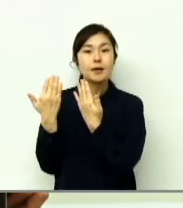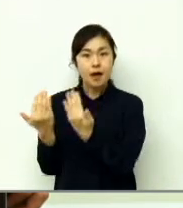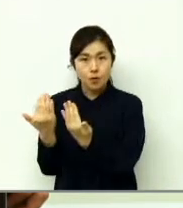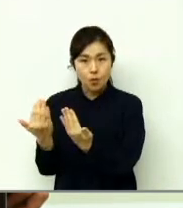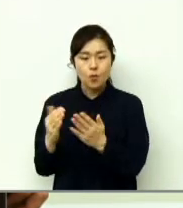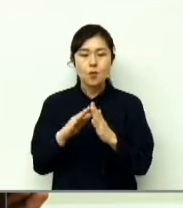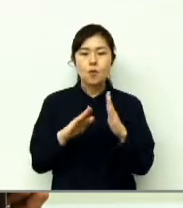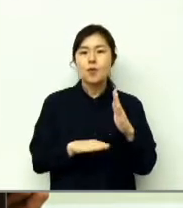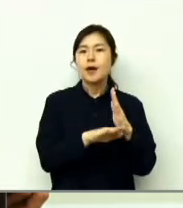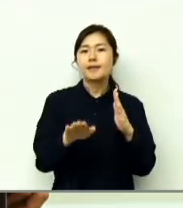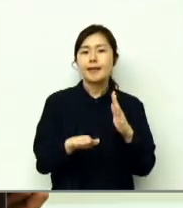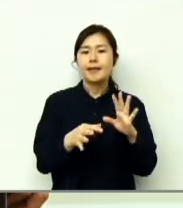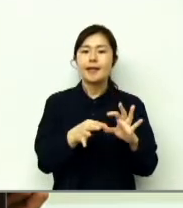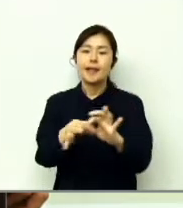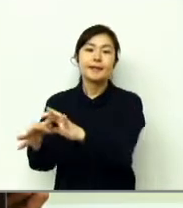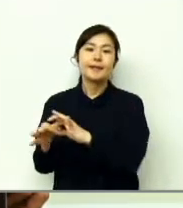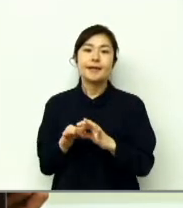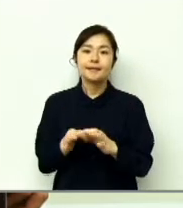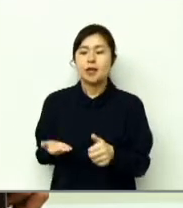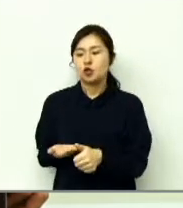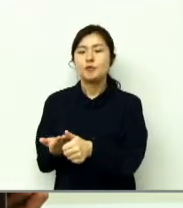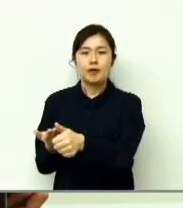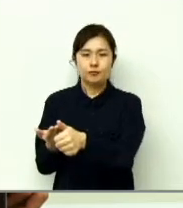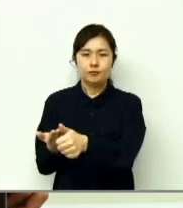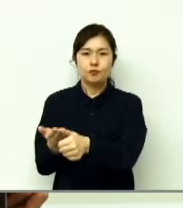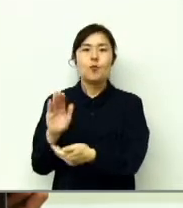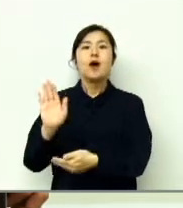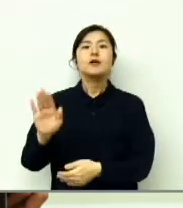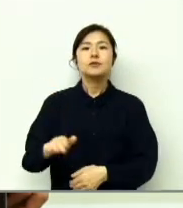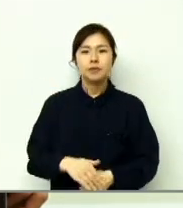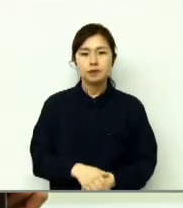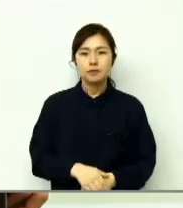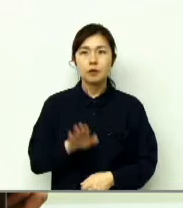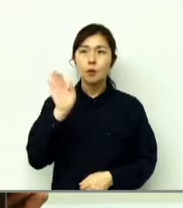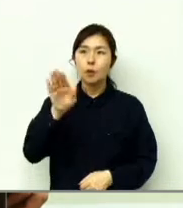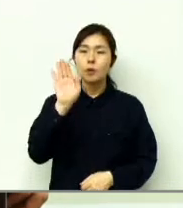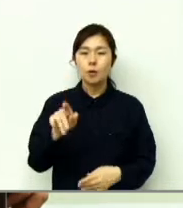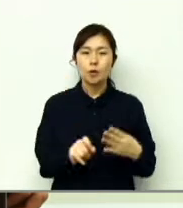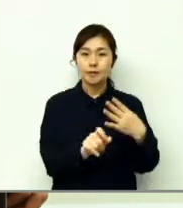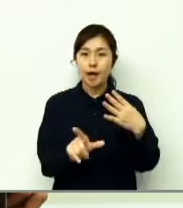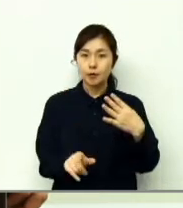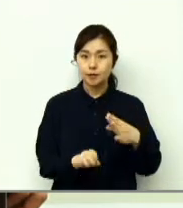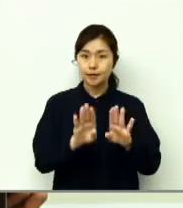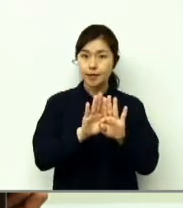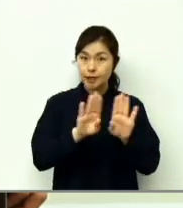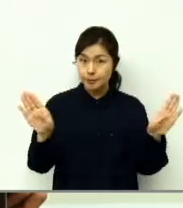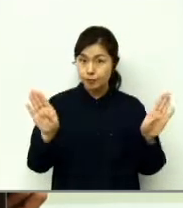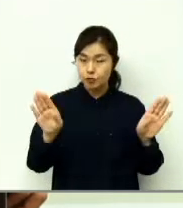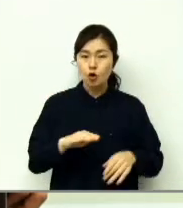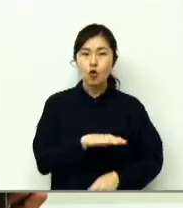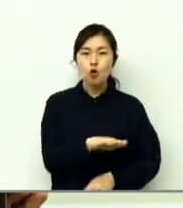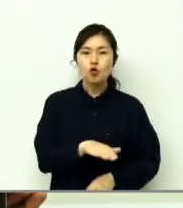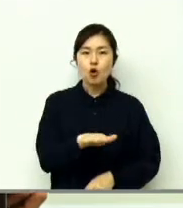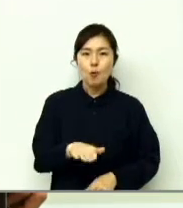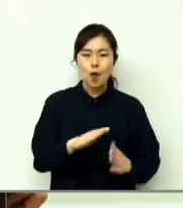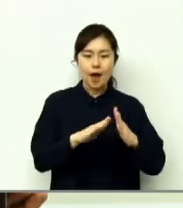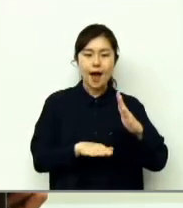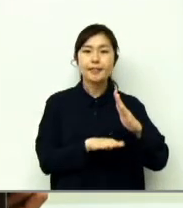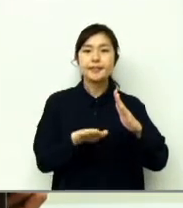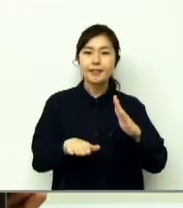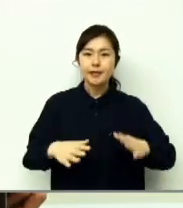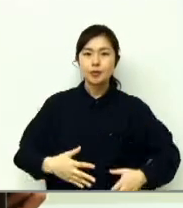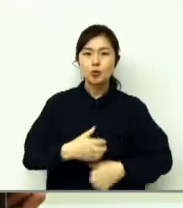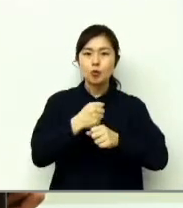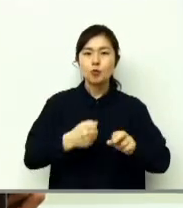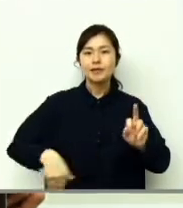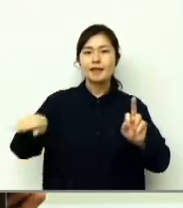推進であったり、また4月に開設を予定しております子ども家庭総合センターの整備によって、子育て楽しい